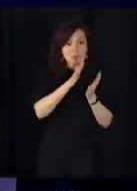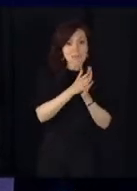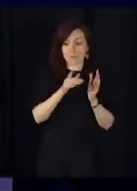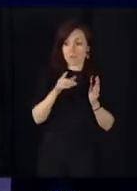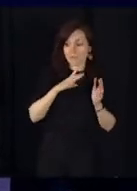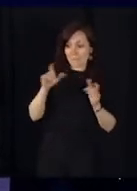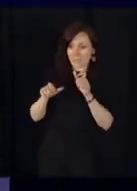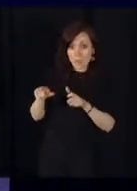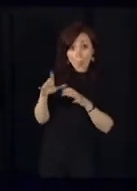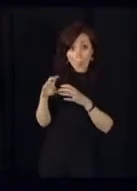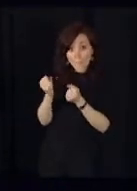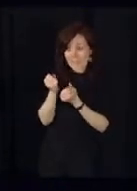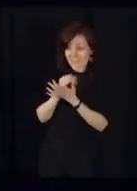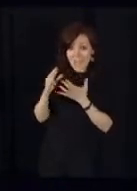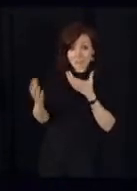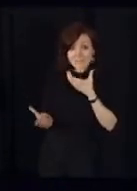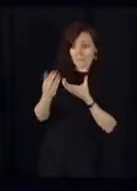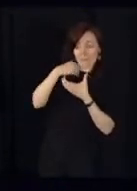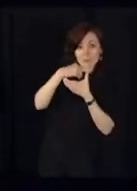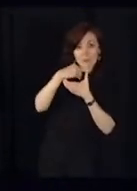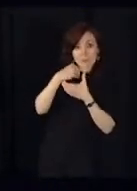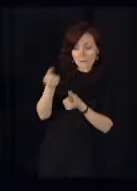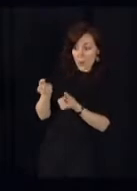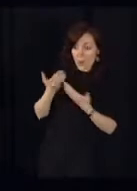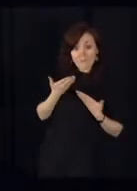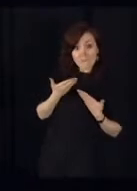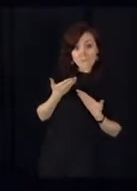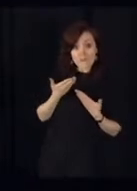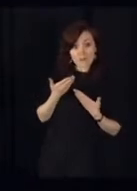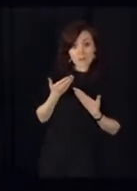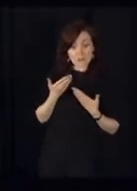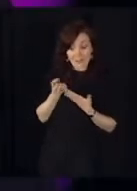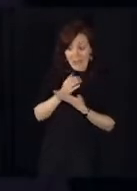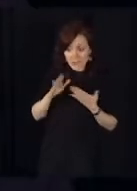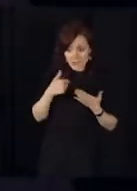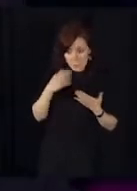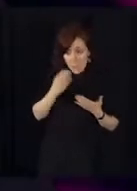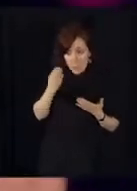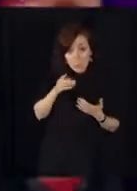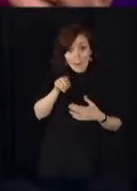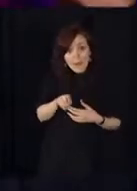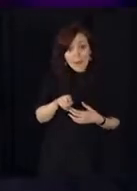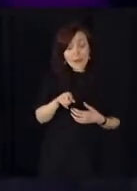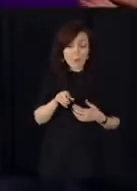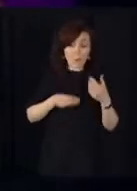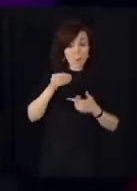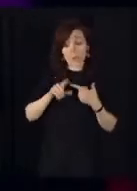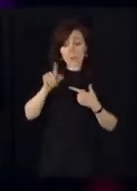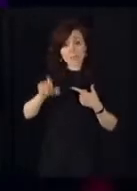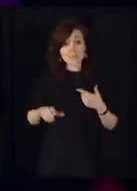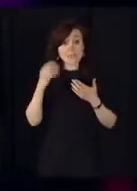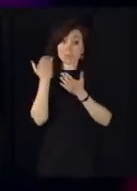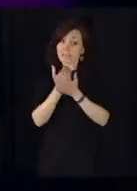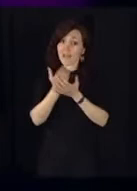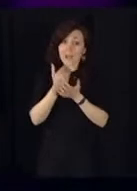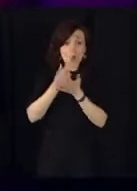compétences gratuites qui vous sont donc offertes et dont vous avez vraiment besoin. Vous êtes un salarié, une